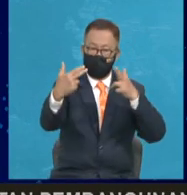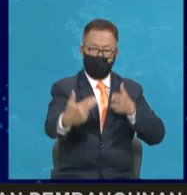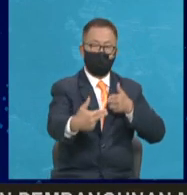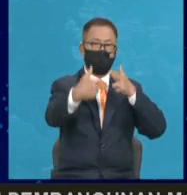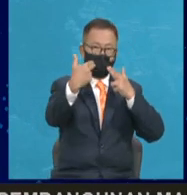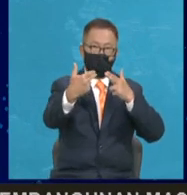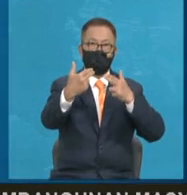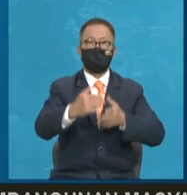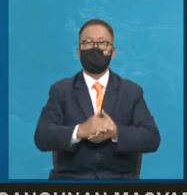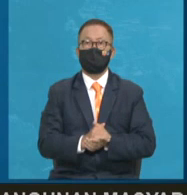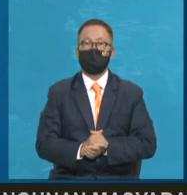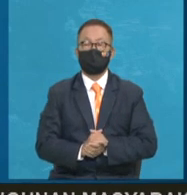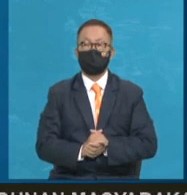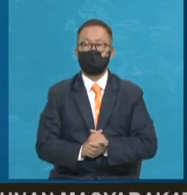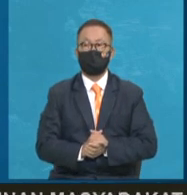Maia